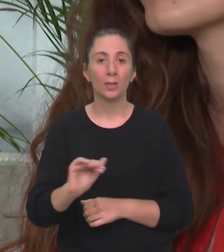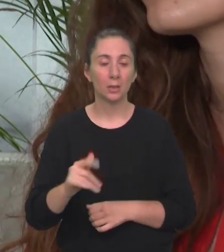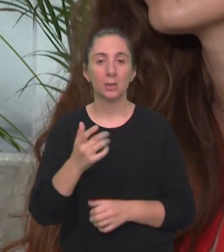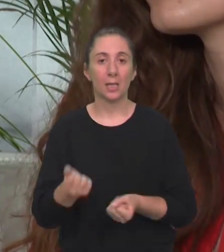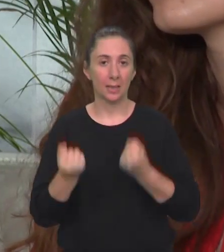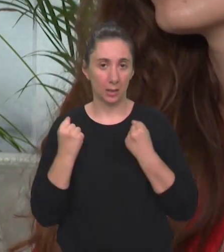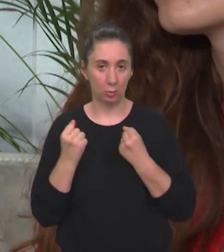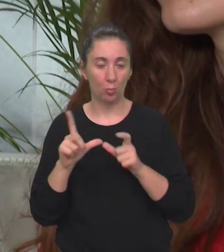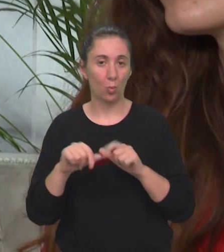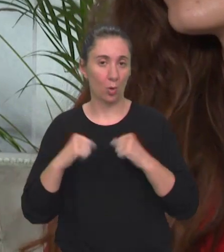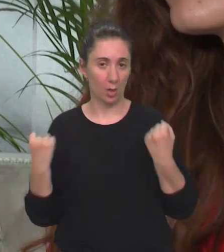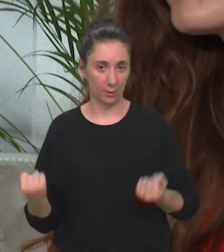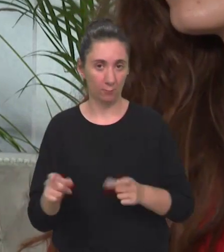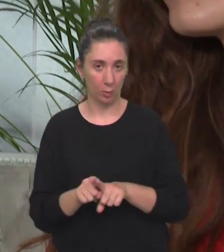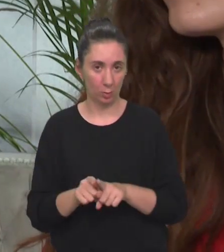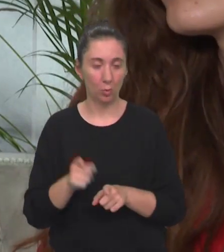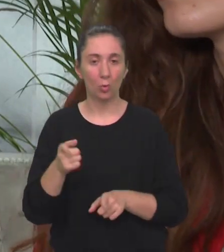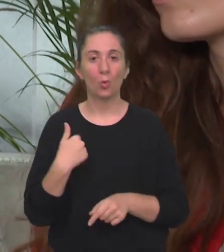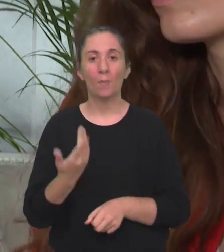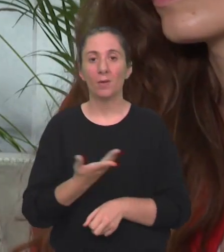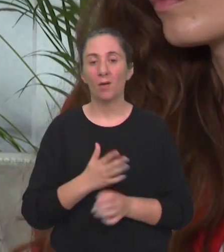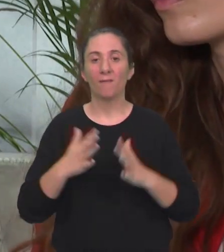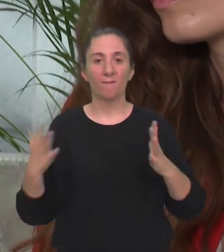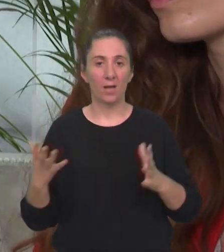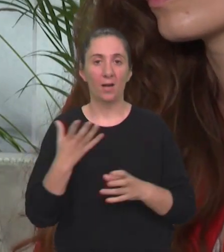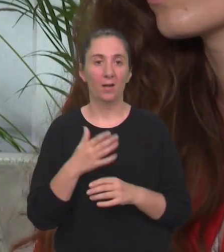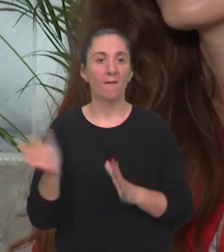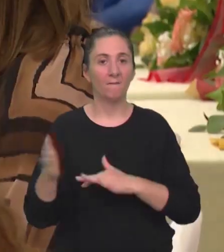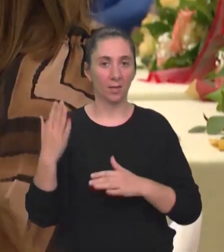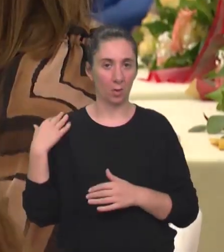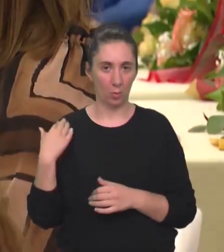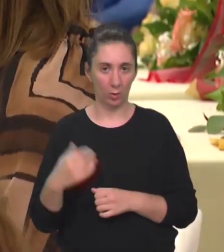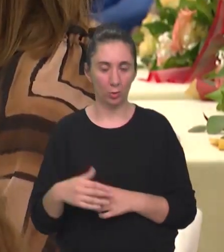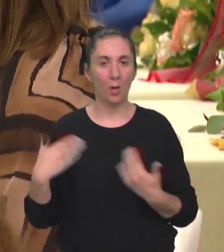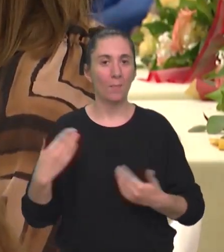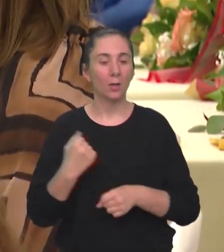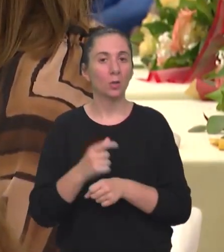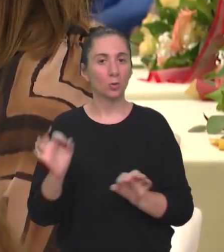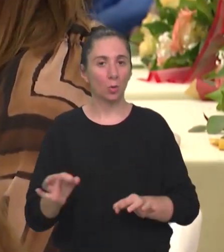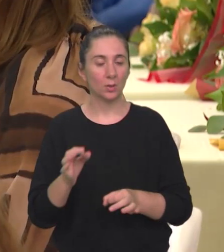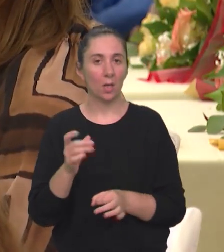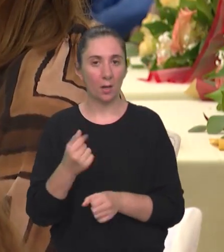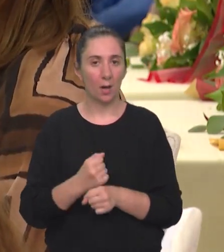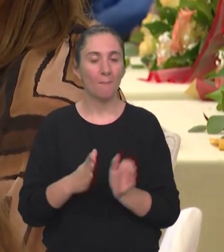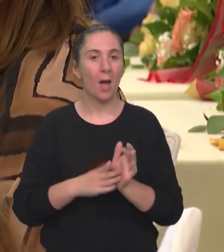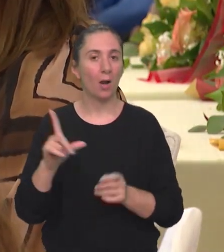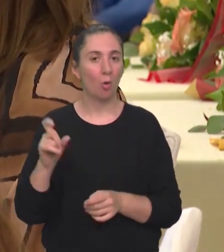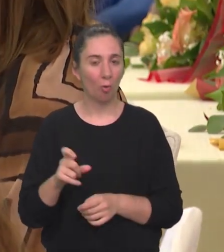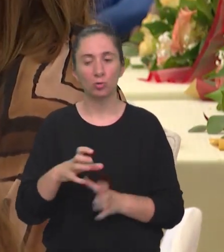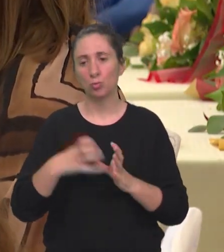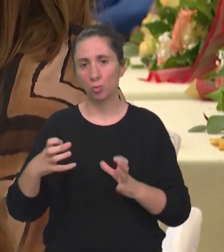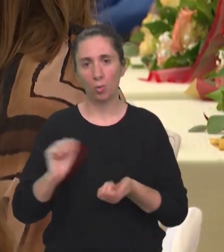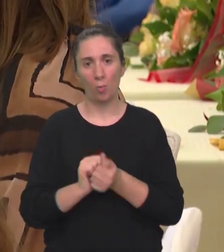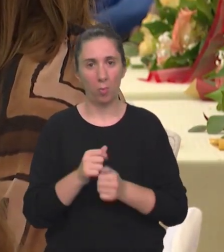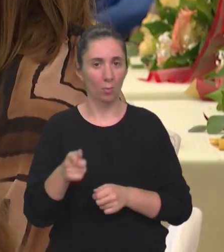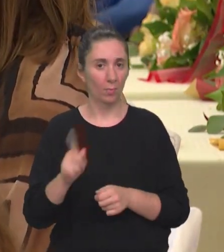djecu s teškoćama u razvoju, onda to daje nama itekako veliki vjetar u leđa. Mlada socijalna radnica Maja Liković već se dugi niz